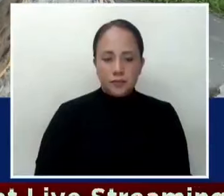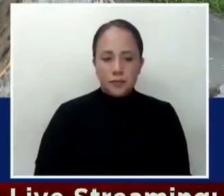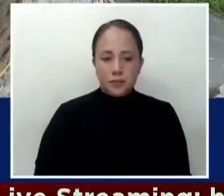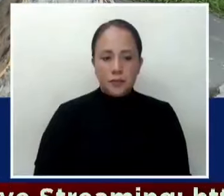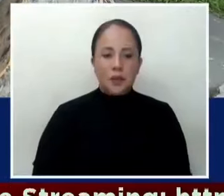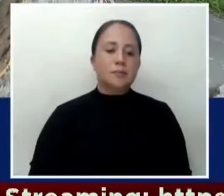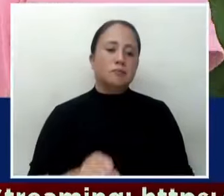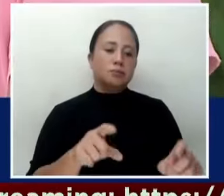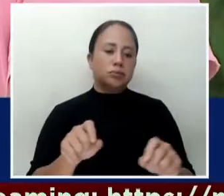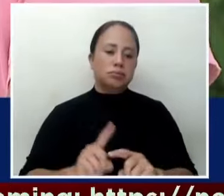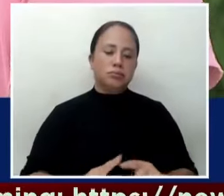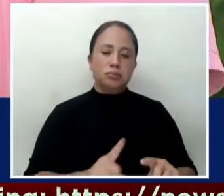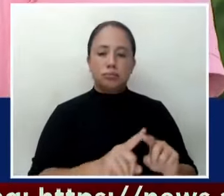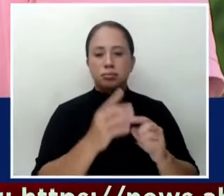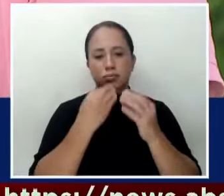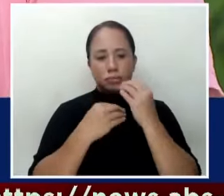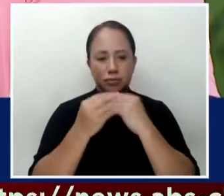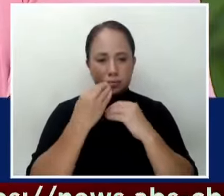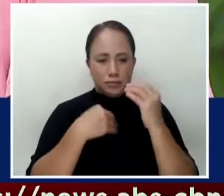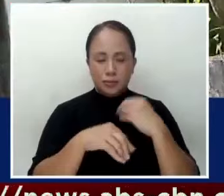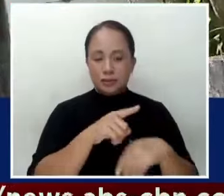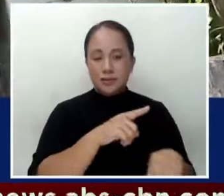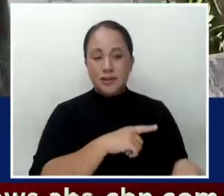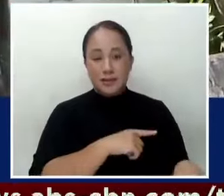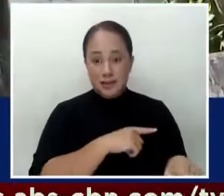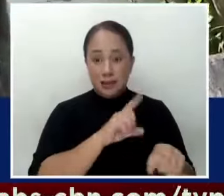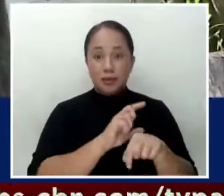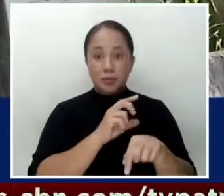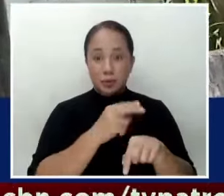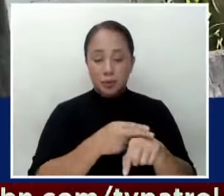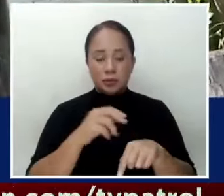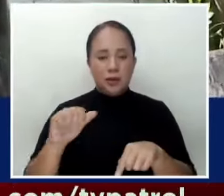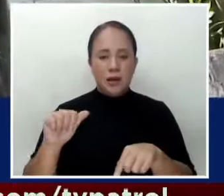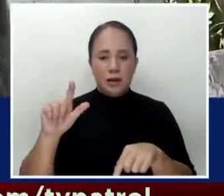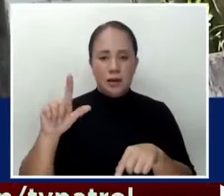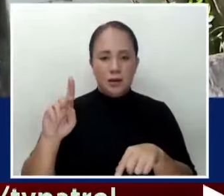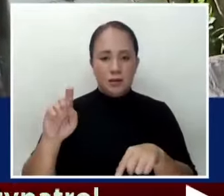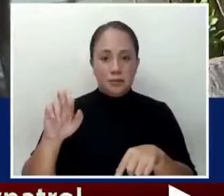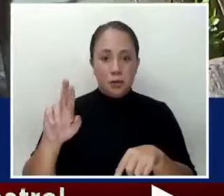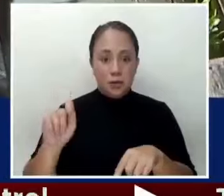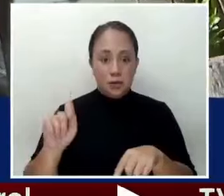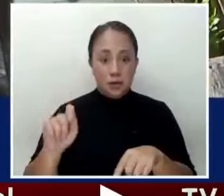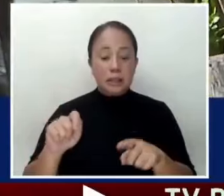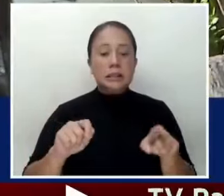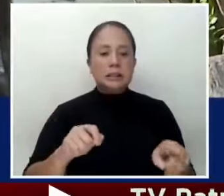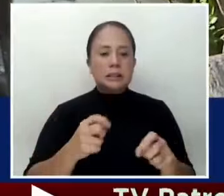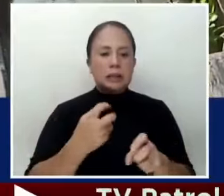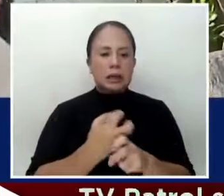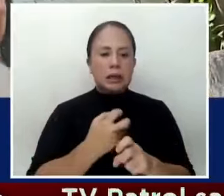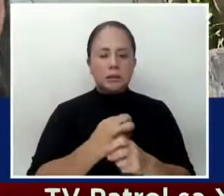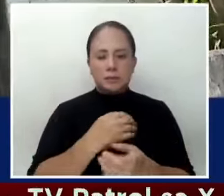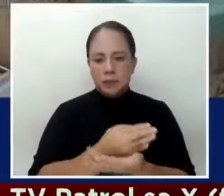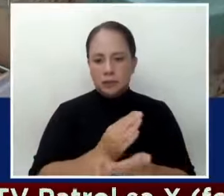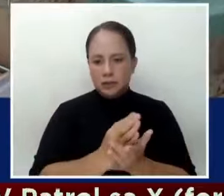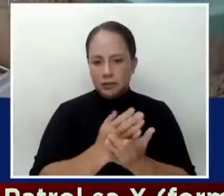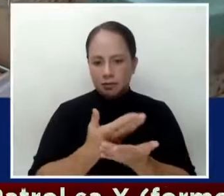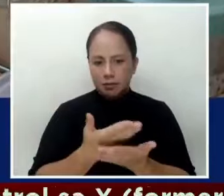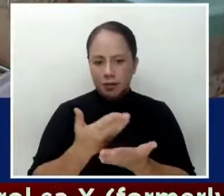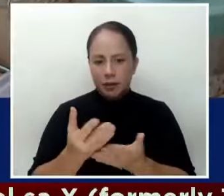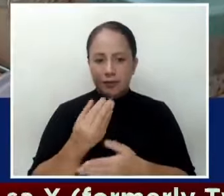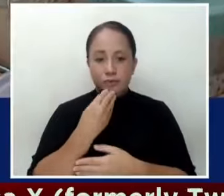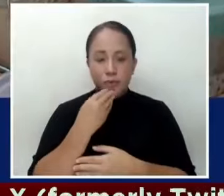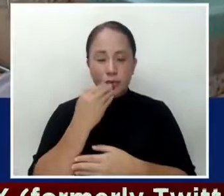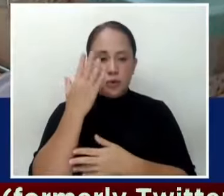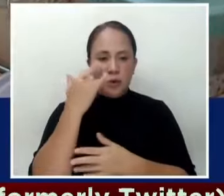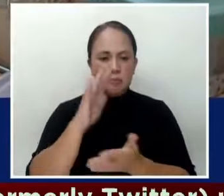Pagbebenta ng iba-ibang pagkain ang kinabubuhay ni Albert. Pero aminado siyang siya mismo, hirap mag-budget ng pambili ng pagkain dahil